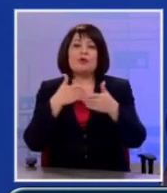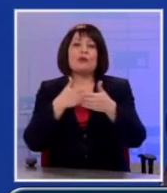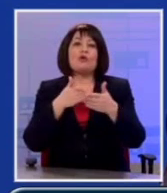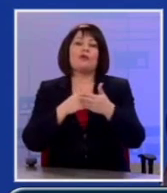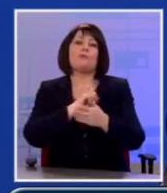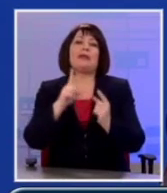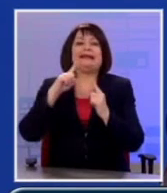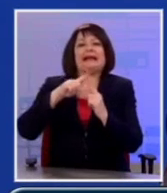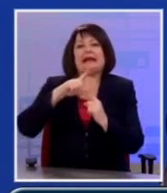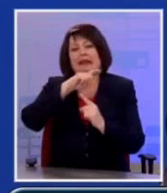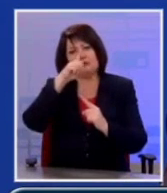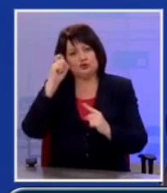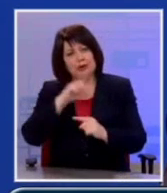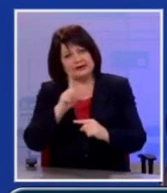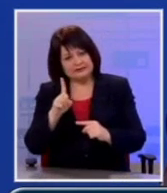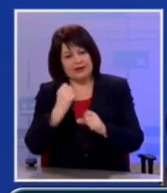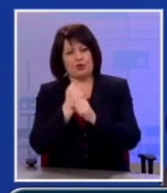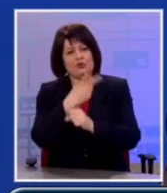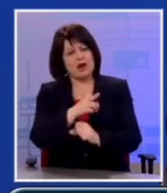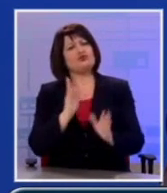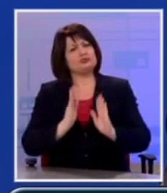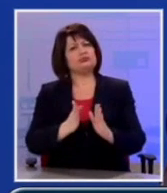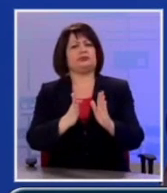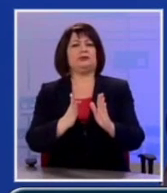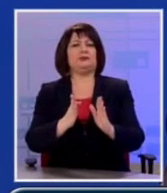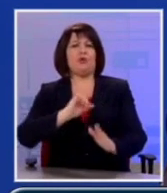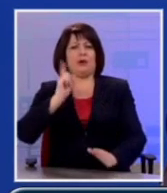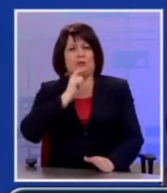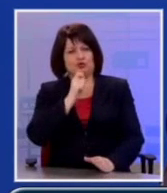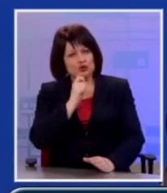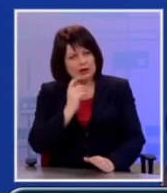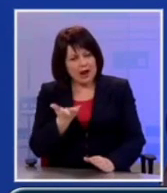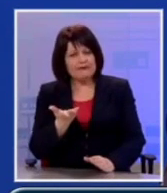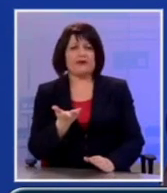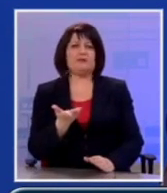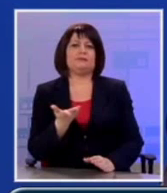τεχνικές δυσκολίες στην άσκηση του καθήκοντός σας και να είναι πιο